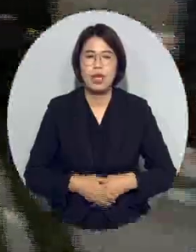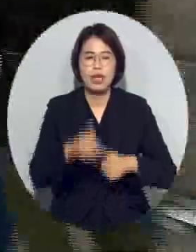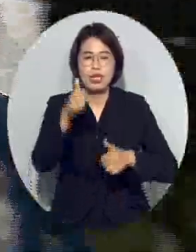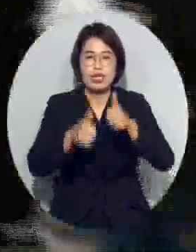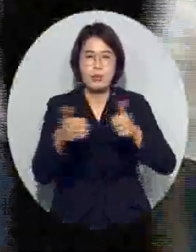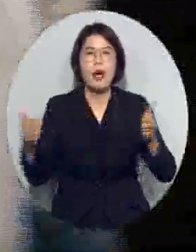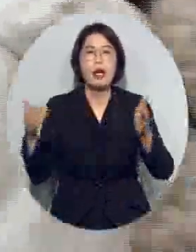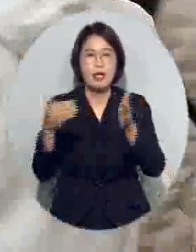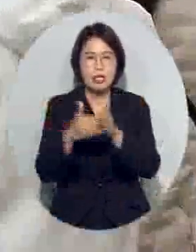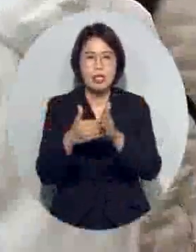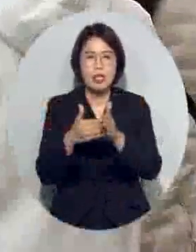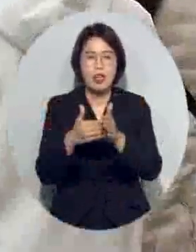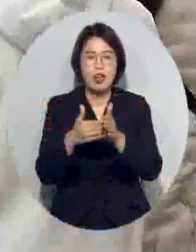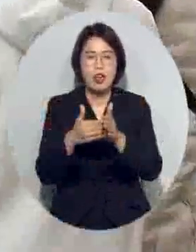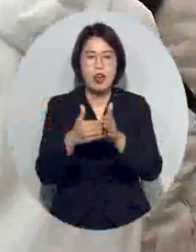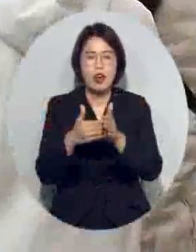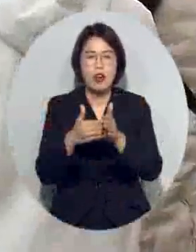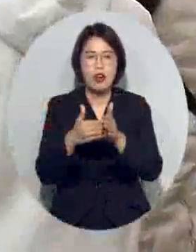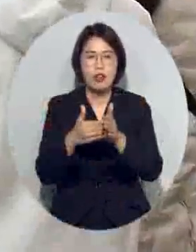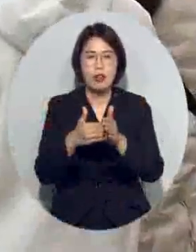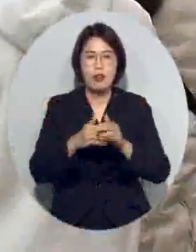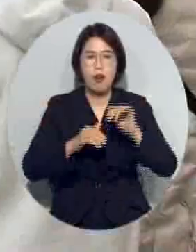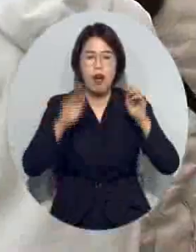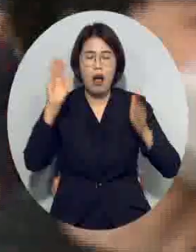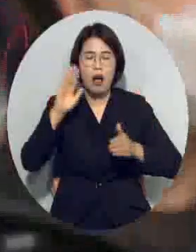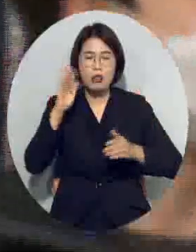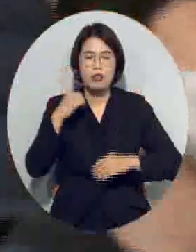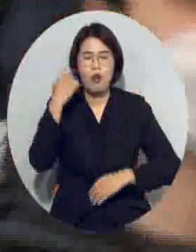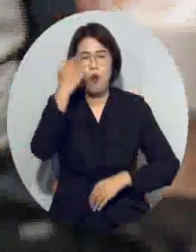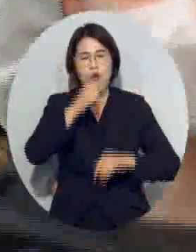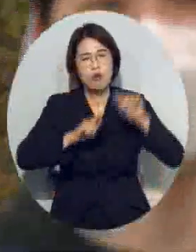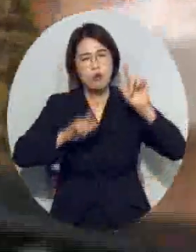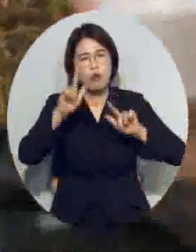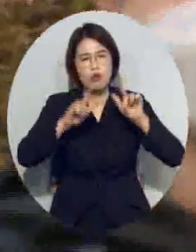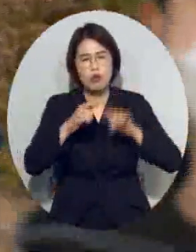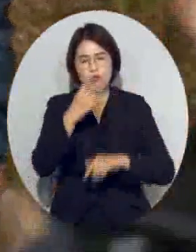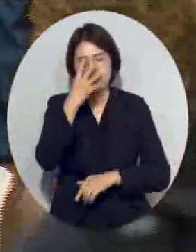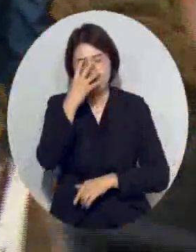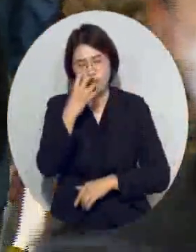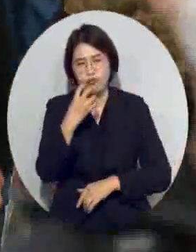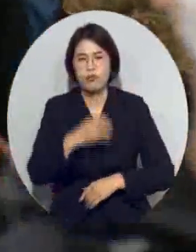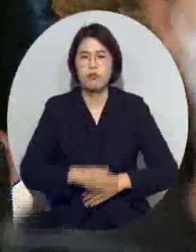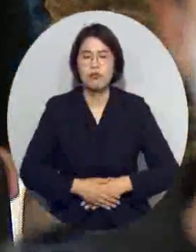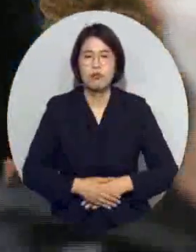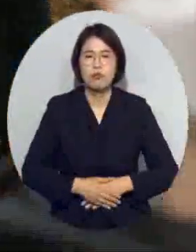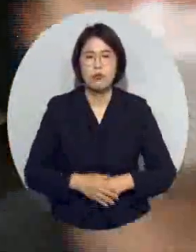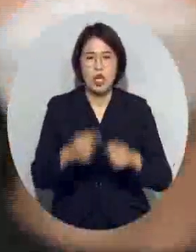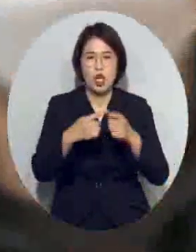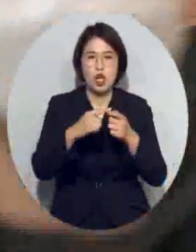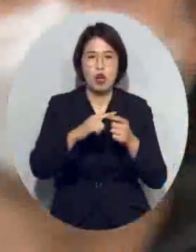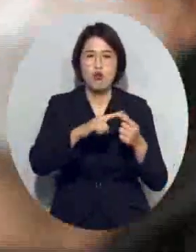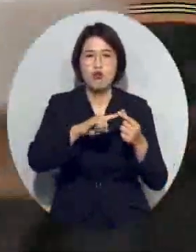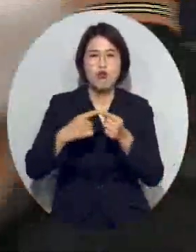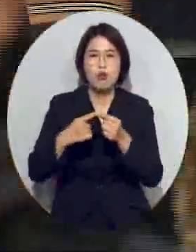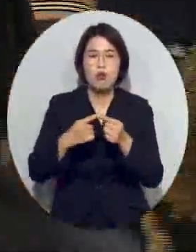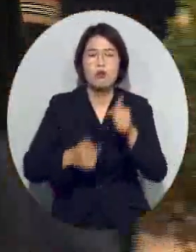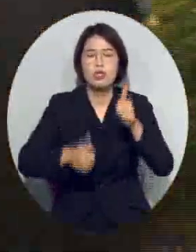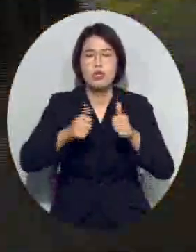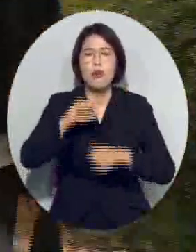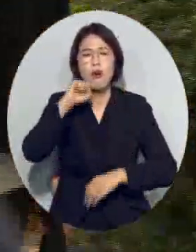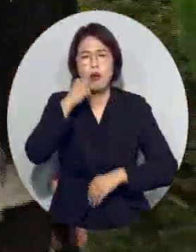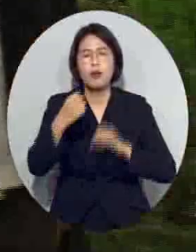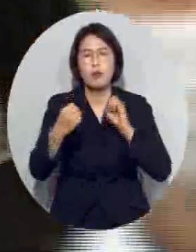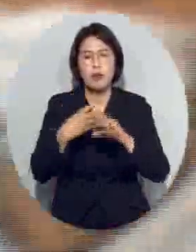수능을 마치고 시험장을 빠져나오는 수험생들의 표정이 다소 어둡습니다. 1교시 국어 영역이 어려웠다는